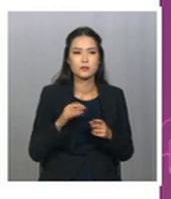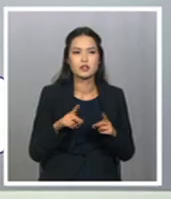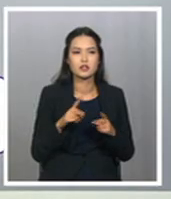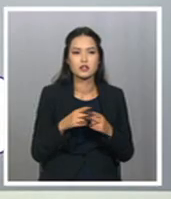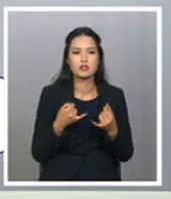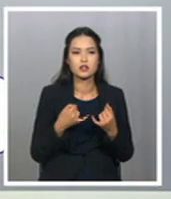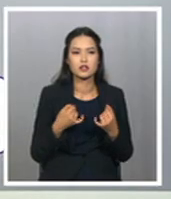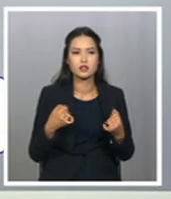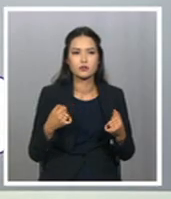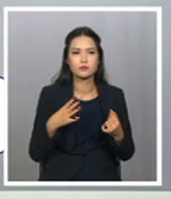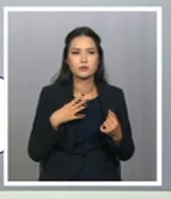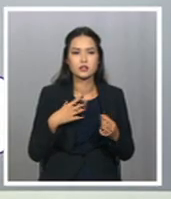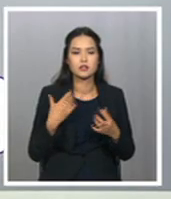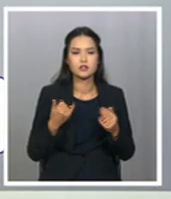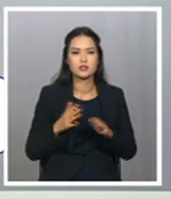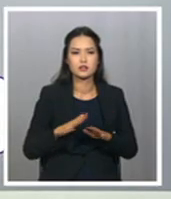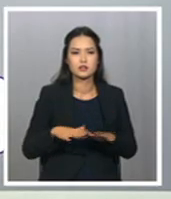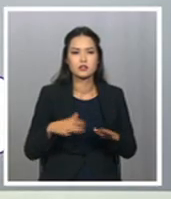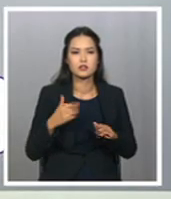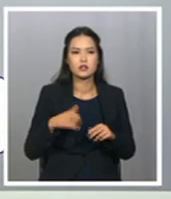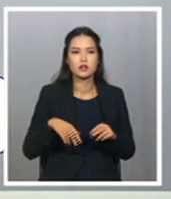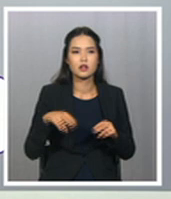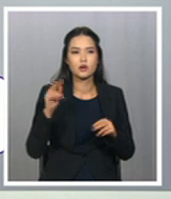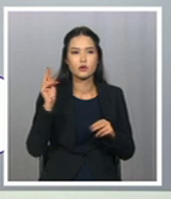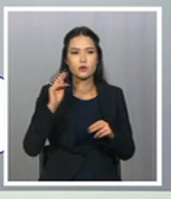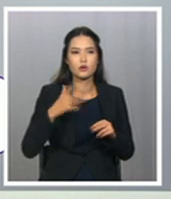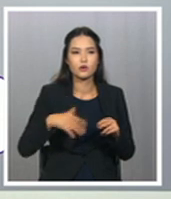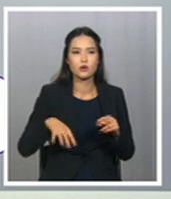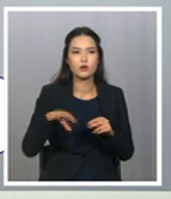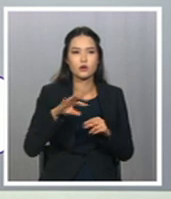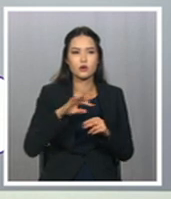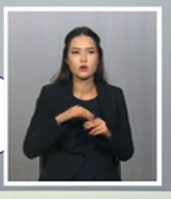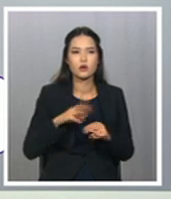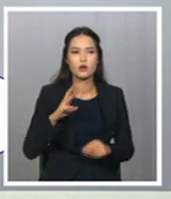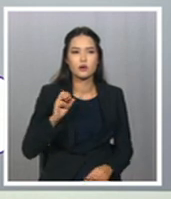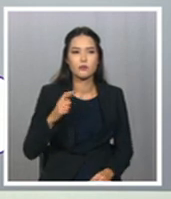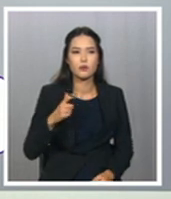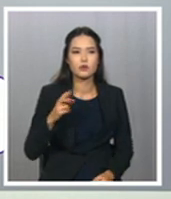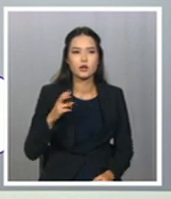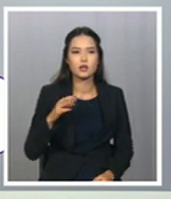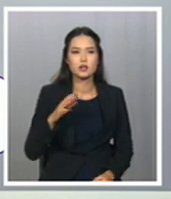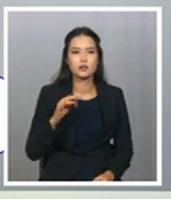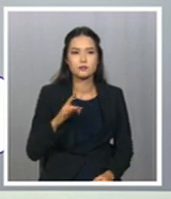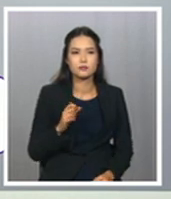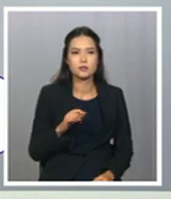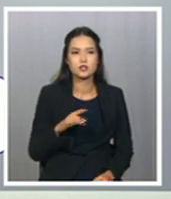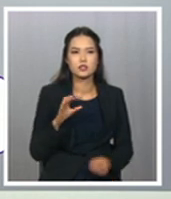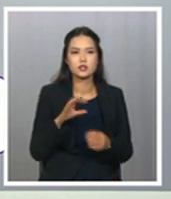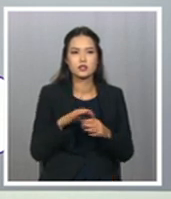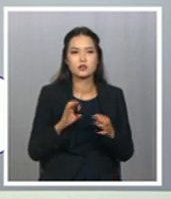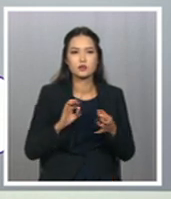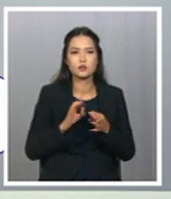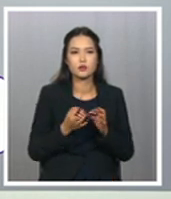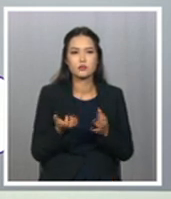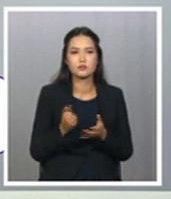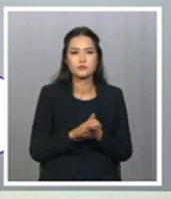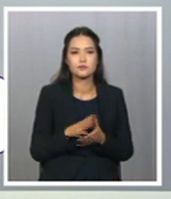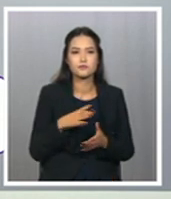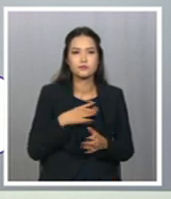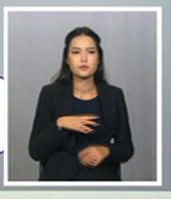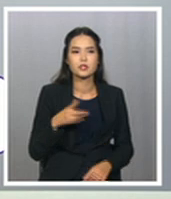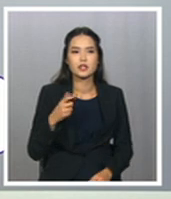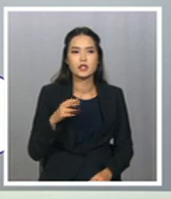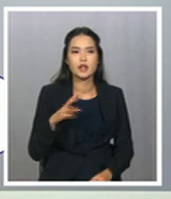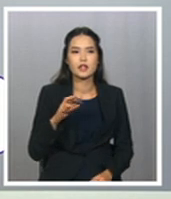орналасқан. Сонымен сабағымызды қорытындылайық. Біз бүгінгі сабақта генетикалық таңбалармен толық таныстық, және де генетикалық